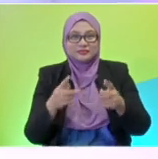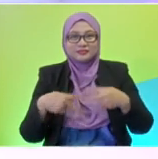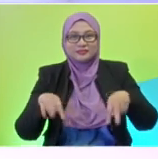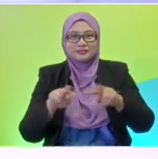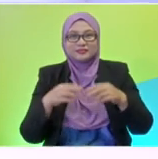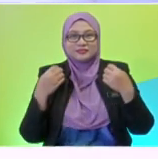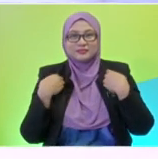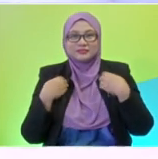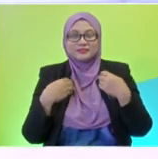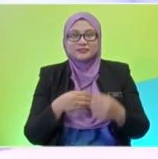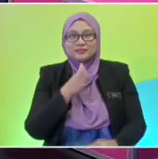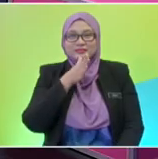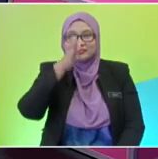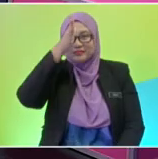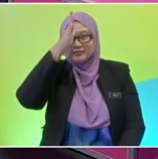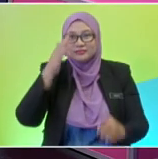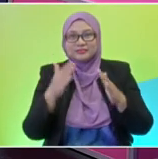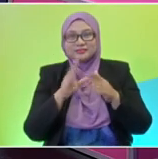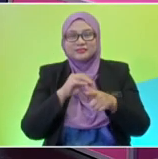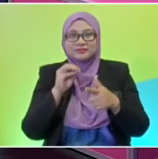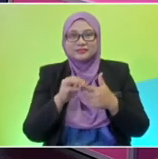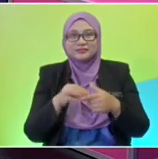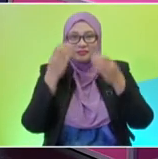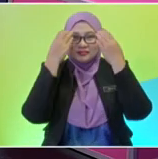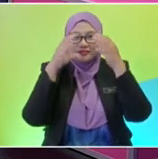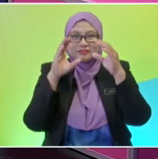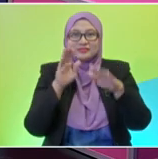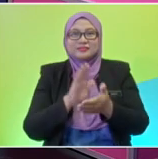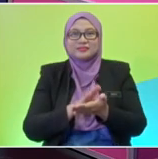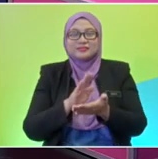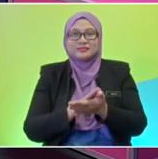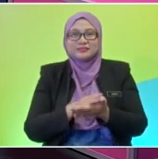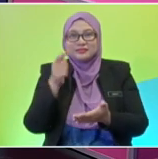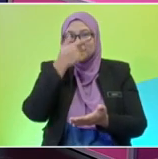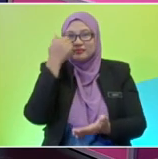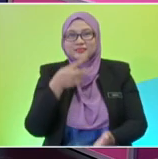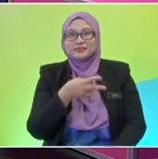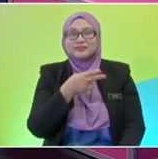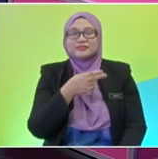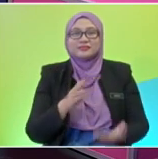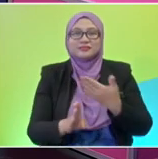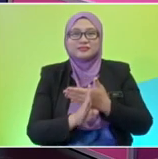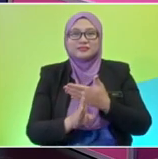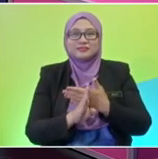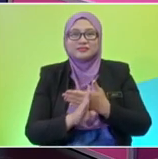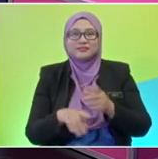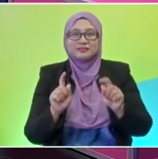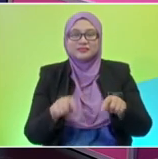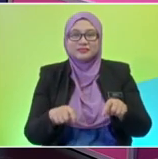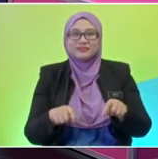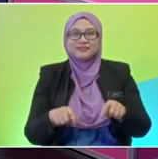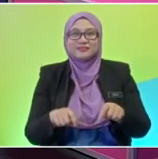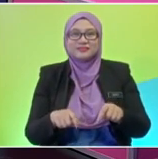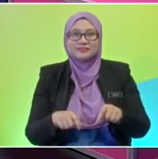apa di rumah ataupun guru di sekolah sebab kalau kita gunting ini saya enggak berbahaya pengawasan